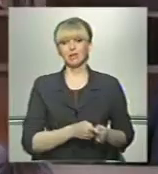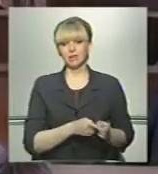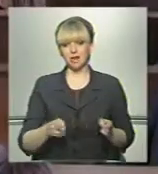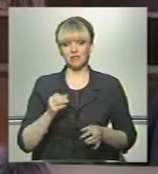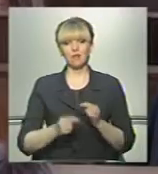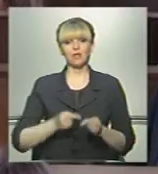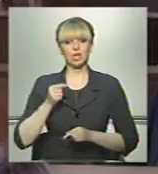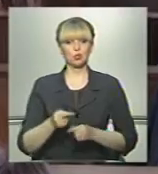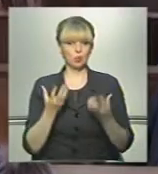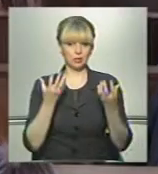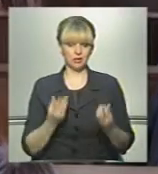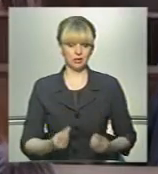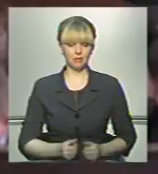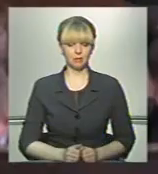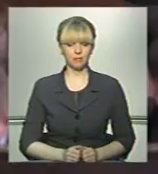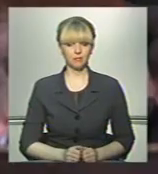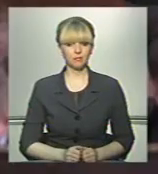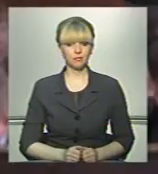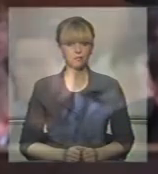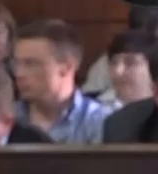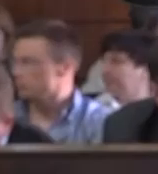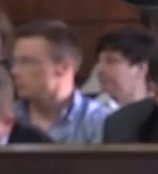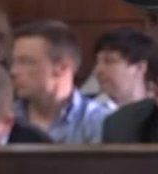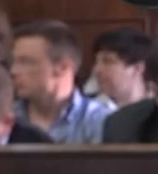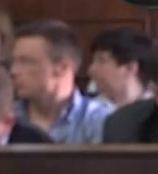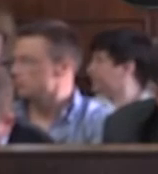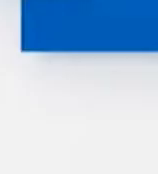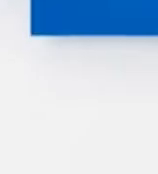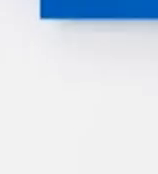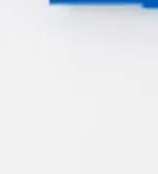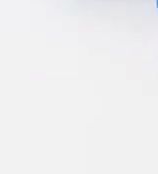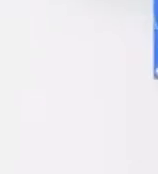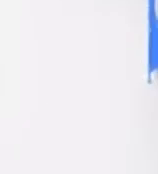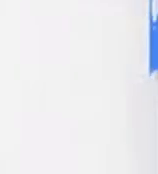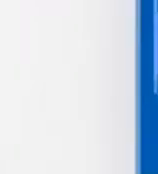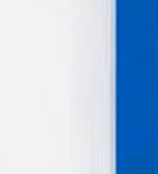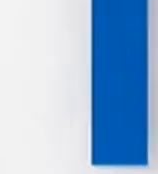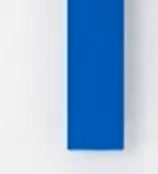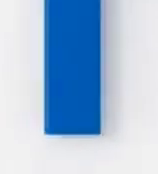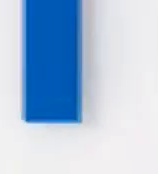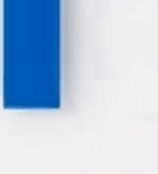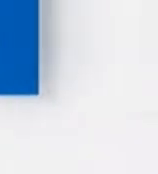і в наступні дні. Петро Голопапа, Богдан Танисійчук, телеканал «Буковина».